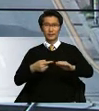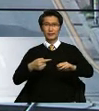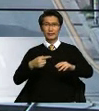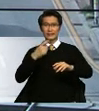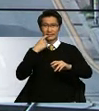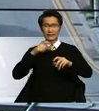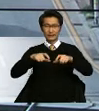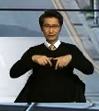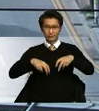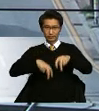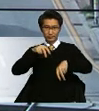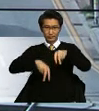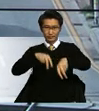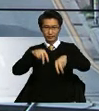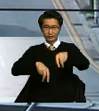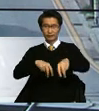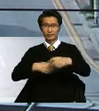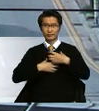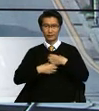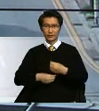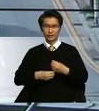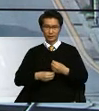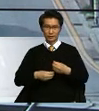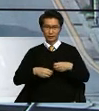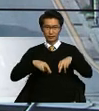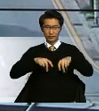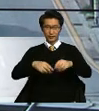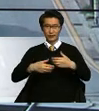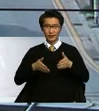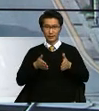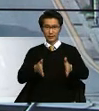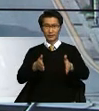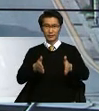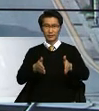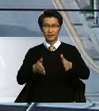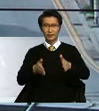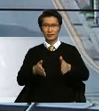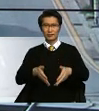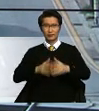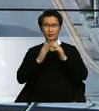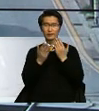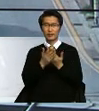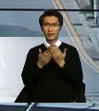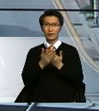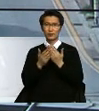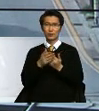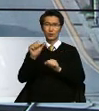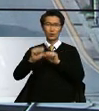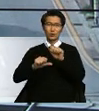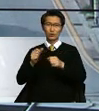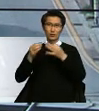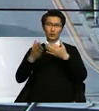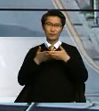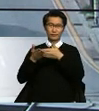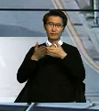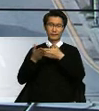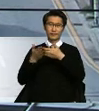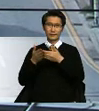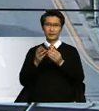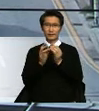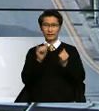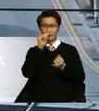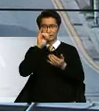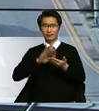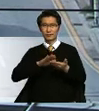횡단보도입니다. 보행자의 편의를 위해서 반드시 필요한 길인데요. 횡단보도를 설치해 달라고 5년 동안 민원을 제기한